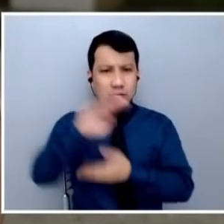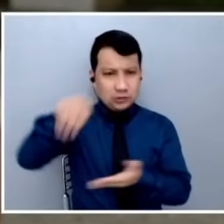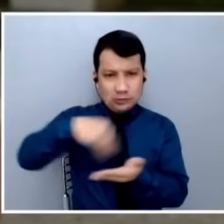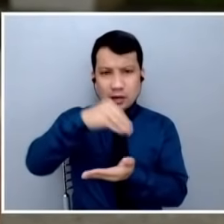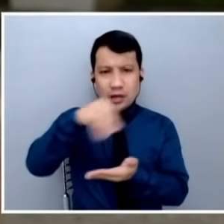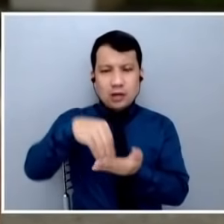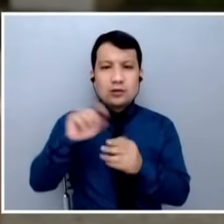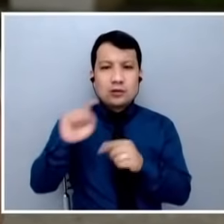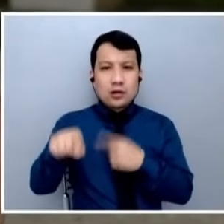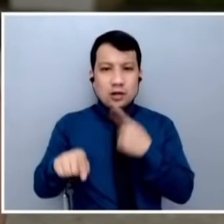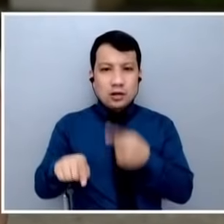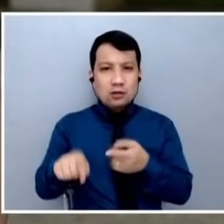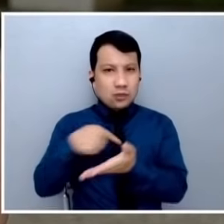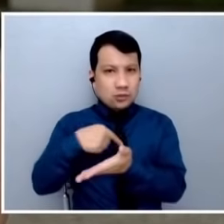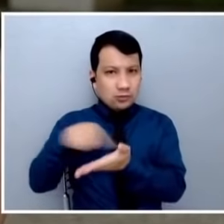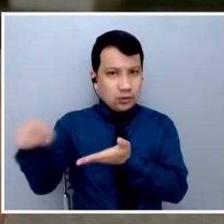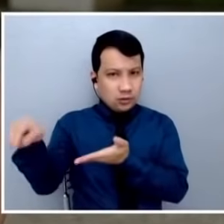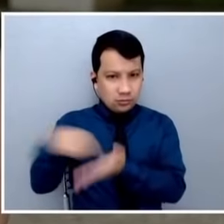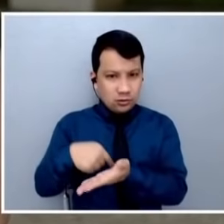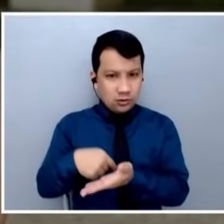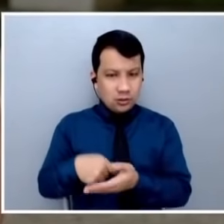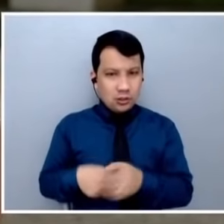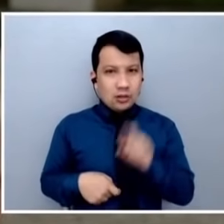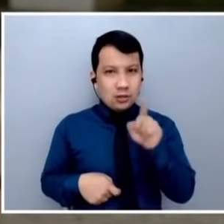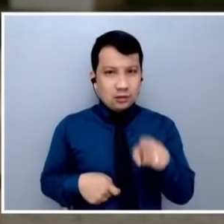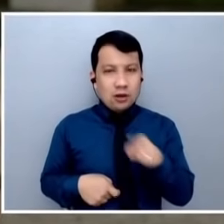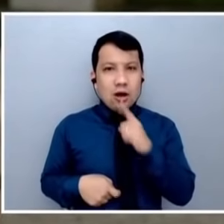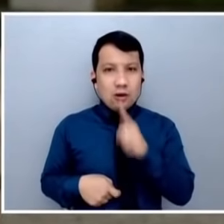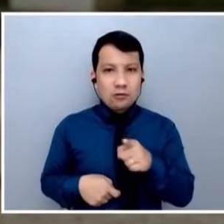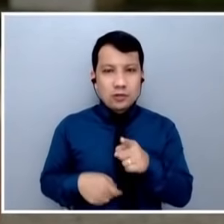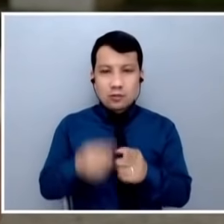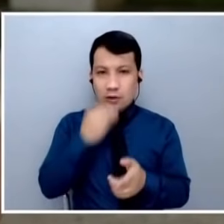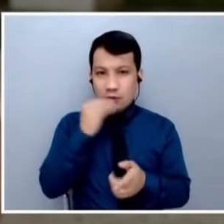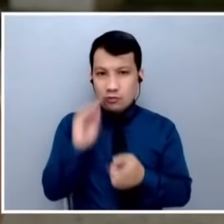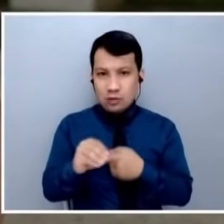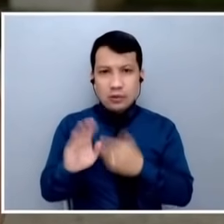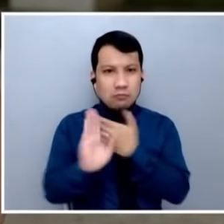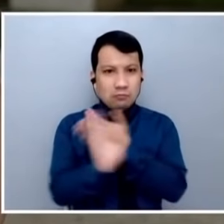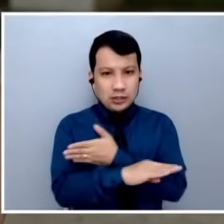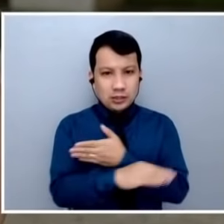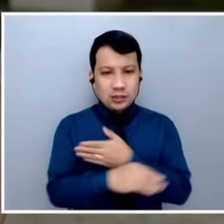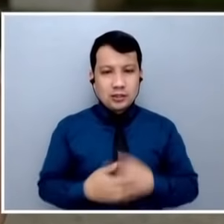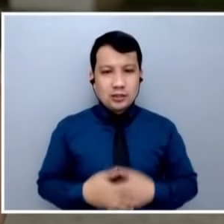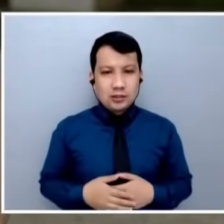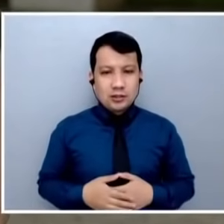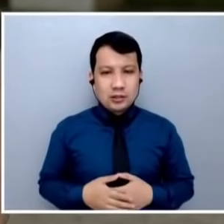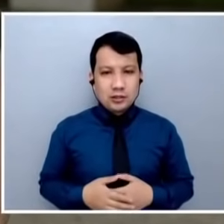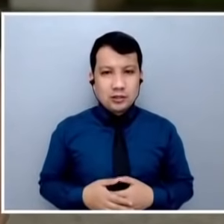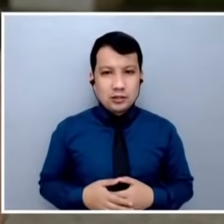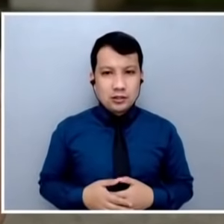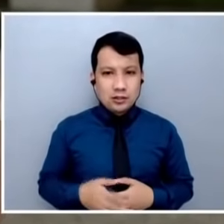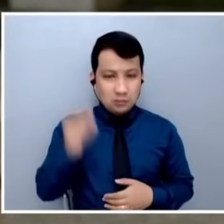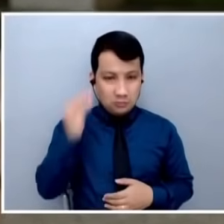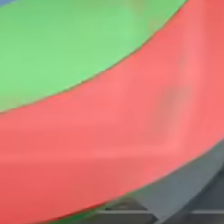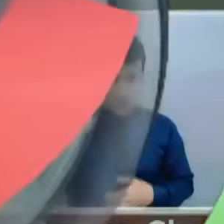Government ang mga multang nakolekta sa pagpapatupad ng ordinansa. Nagpapatrol, Mike